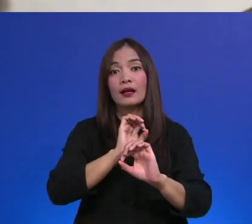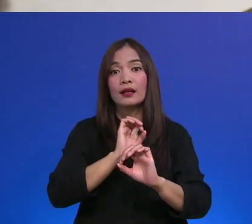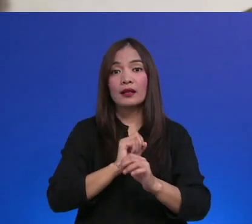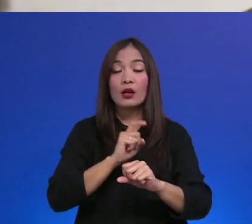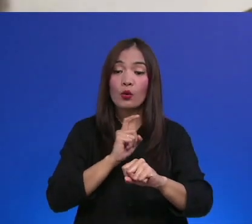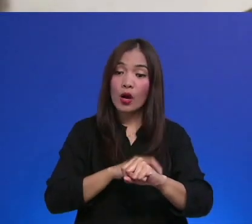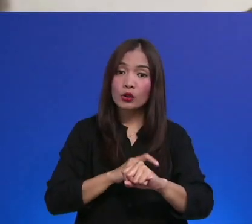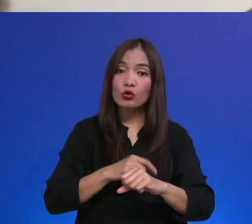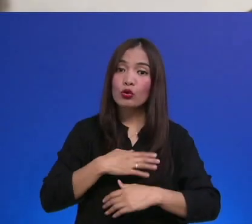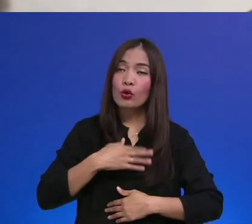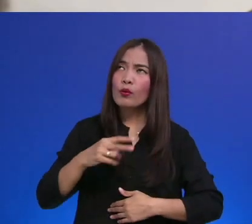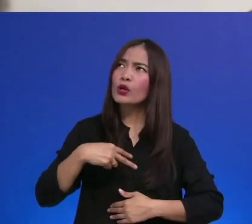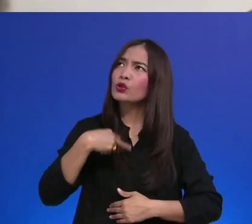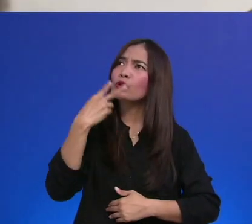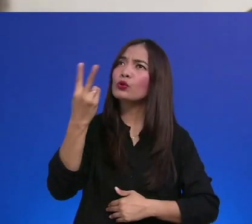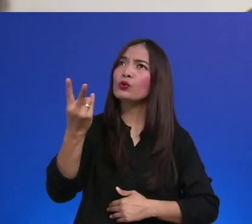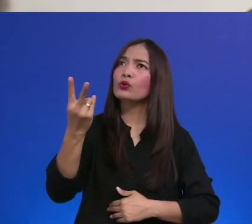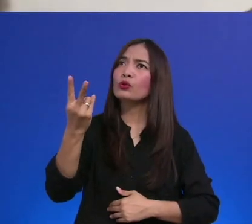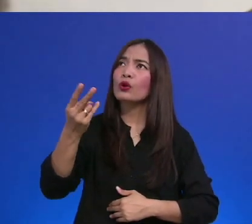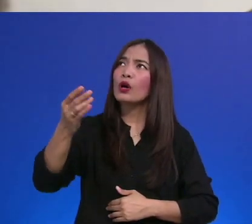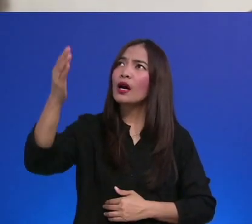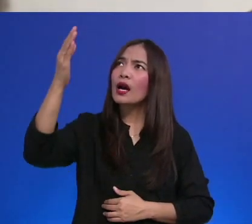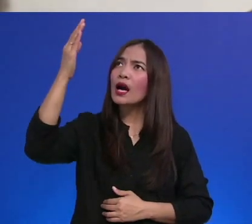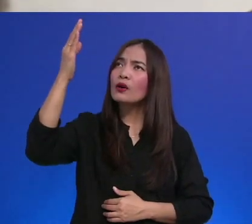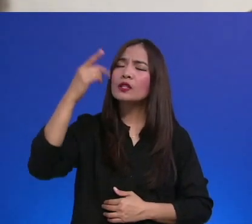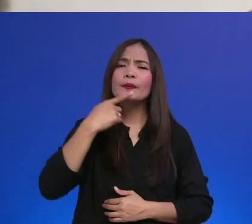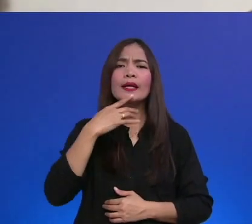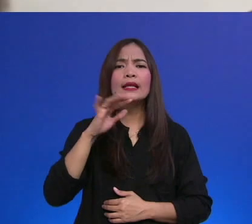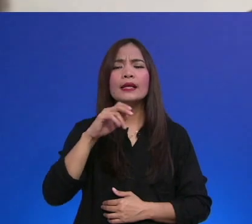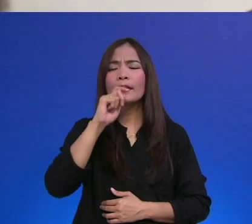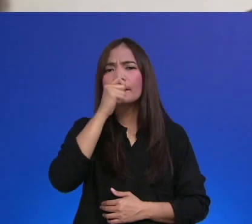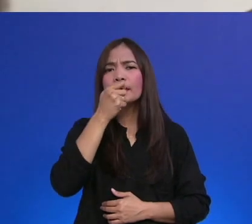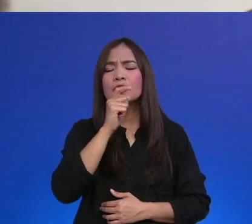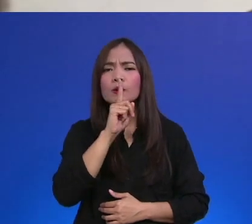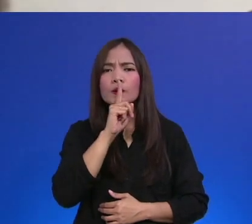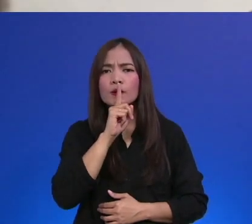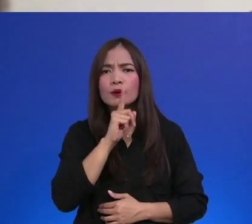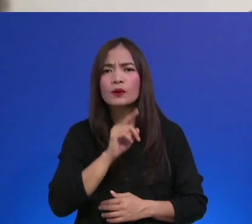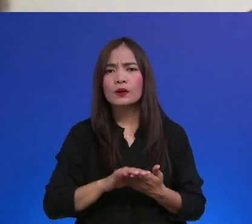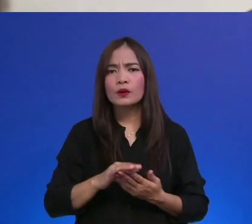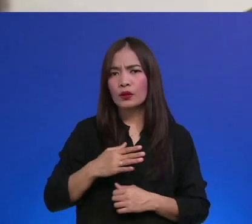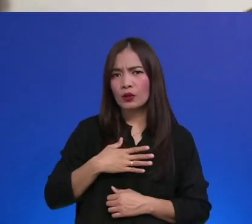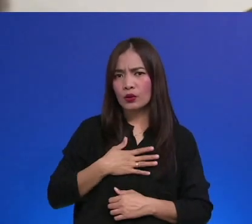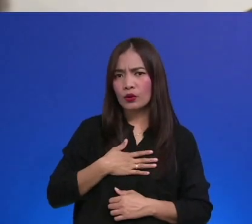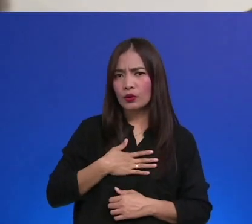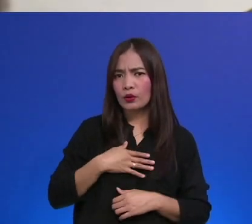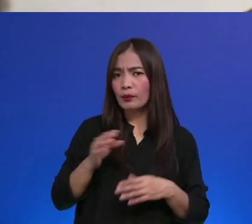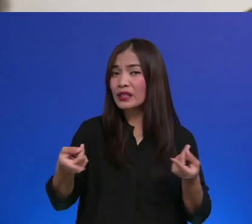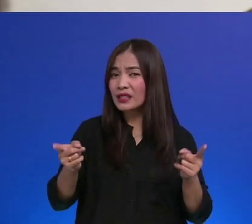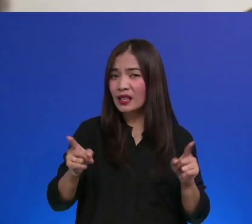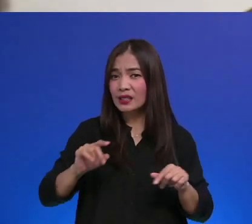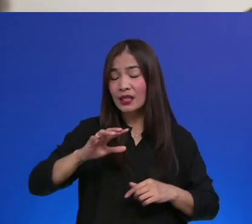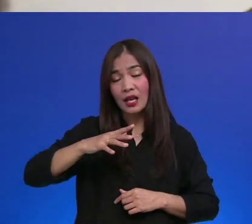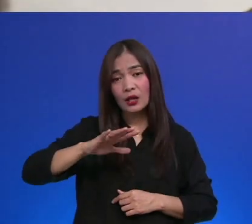Waktu Ku Berseru Kau seperti membisu ku